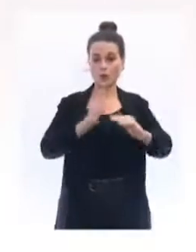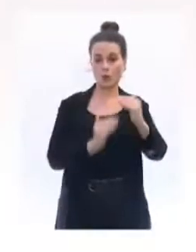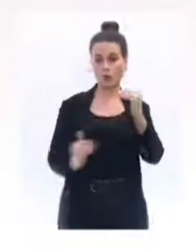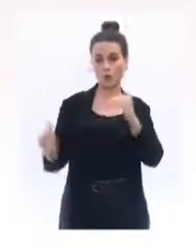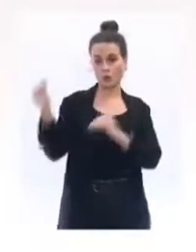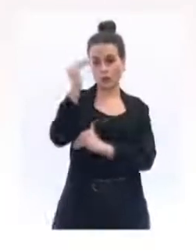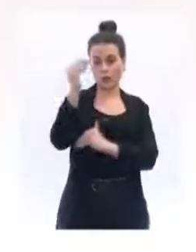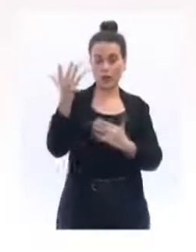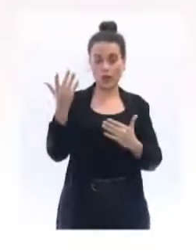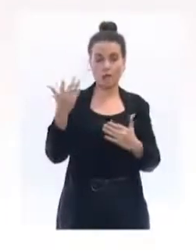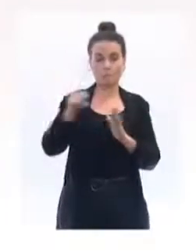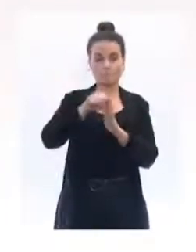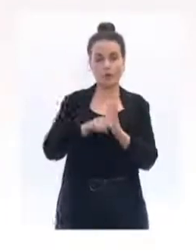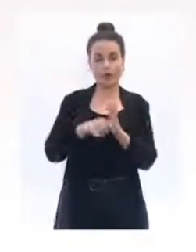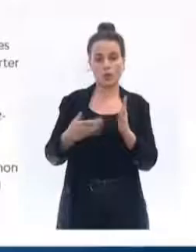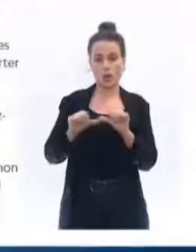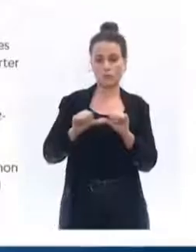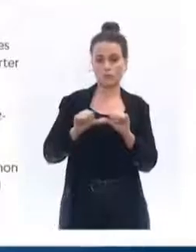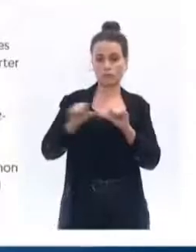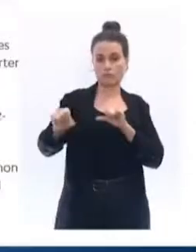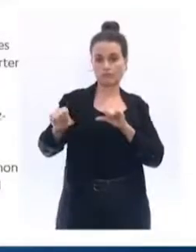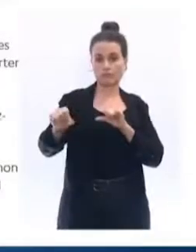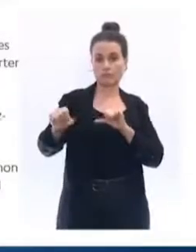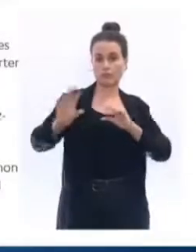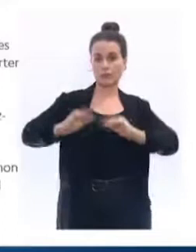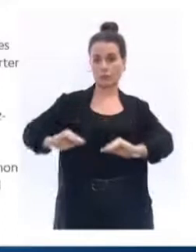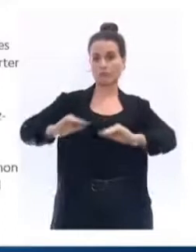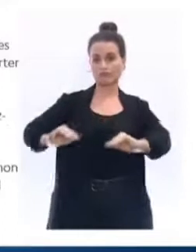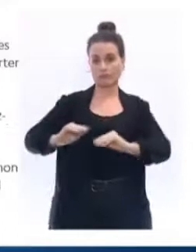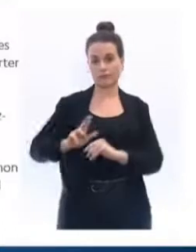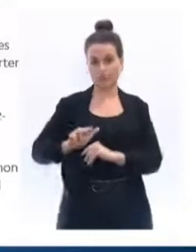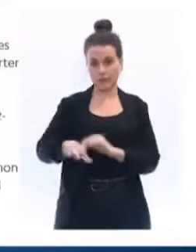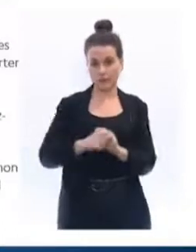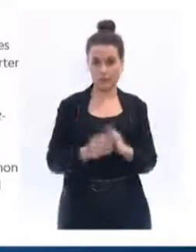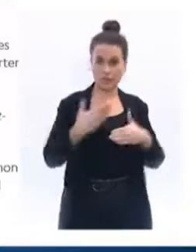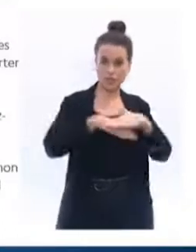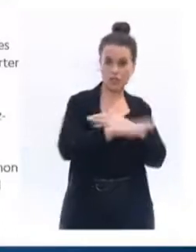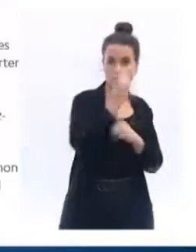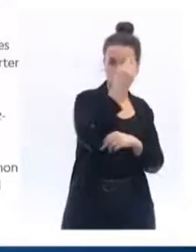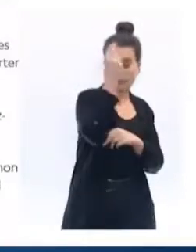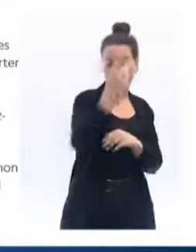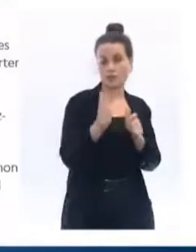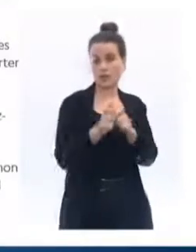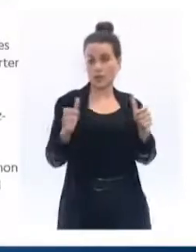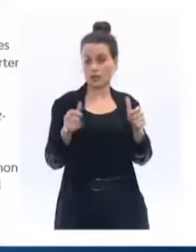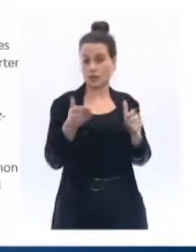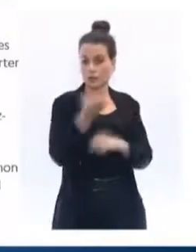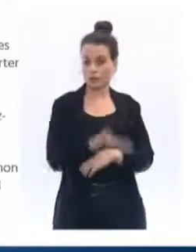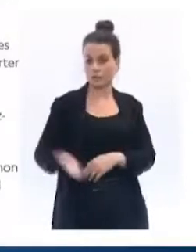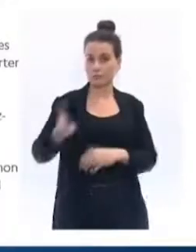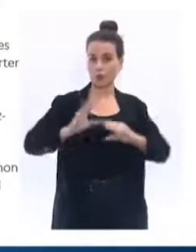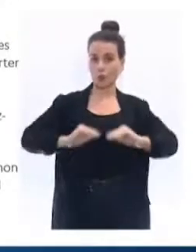distance yale dans les universités et dans tous les établissements les cours devront être